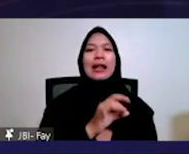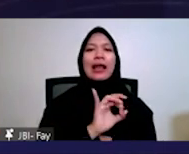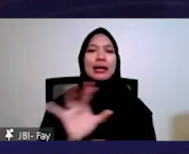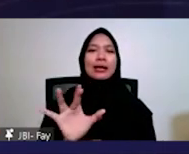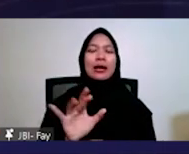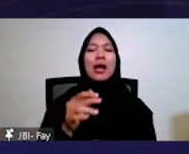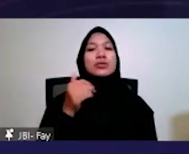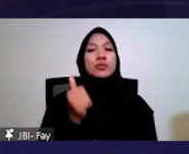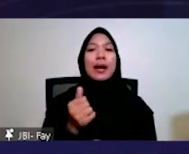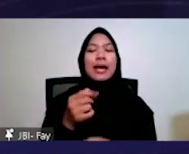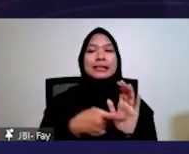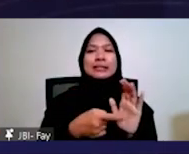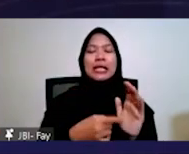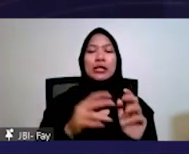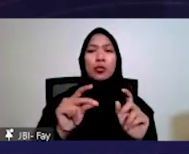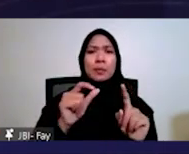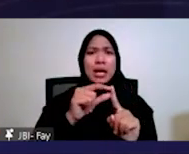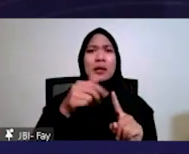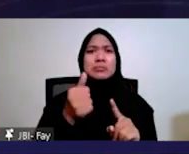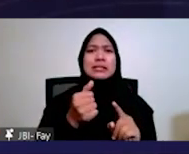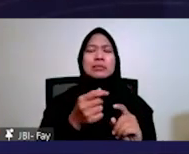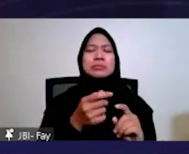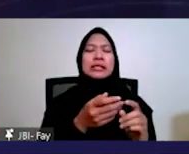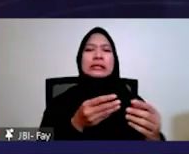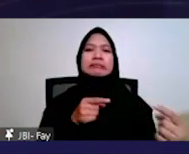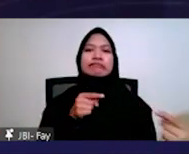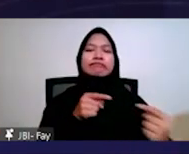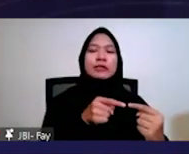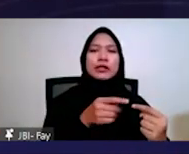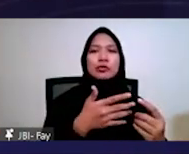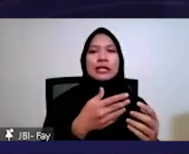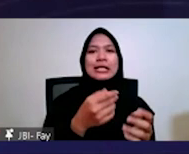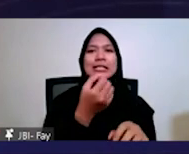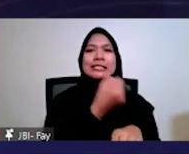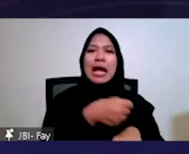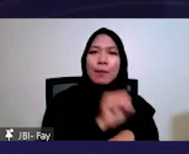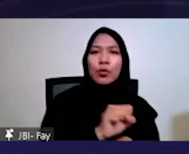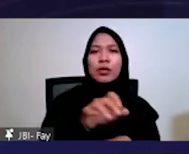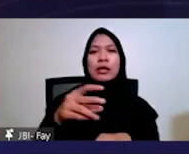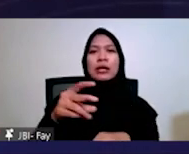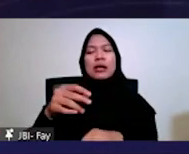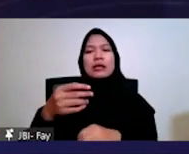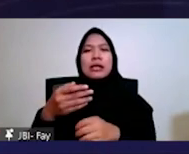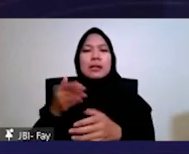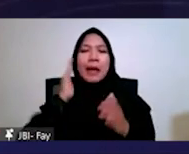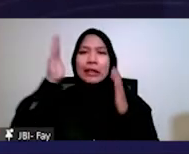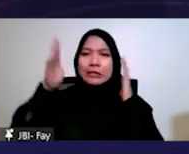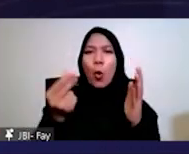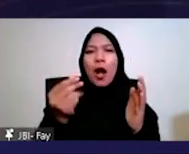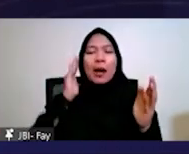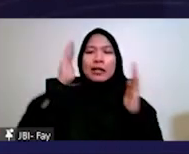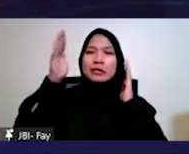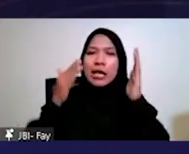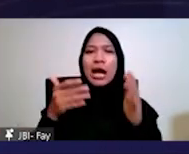video rupiah bisa bicara dengan digital Singapore digital ringgit Twitter bet77 roh digital